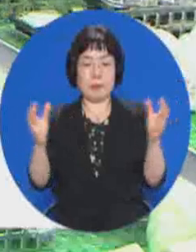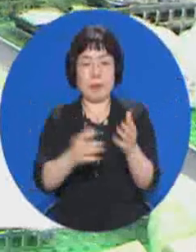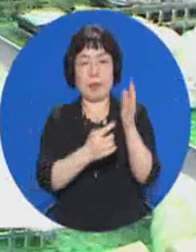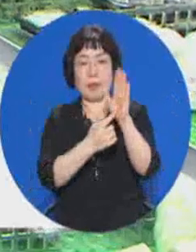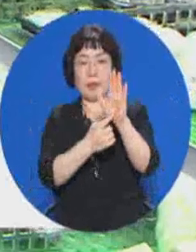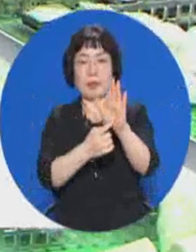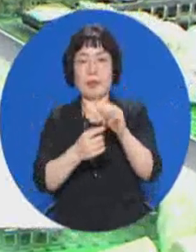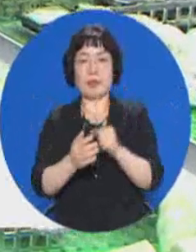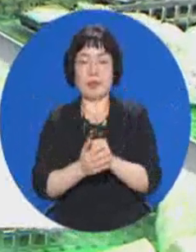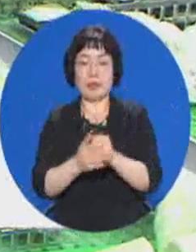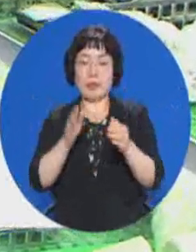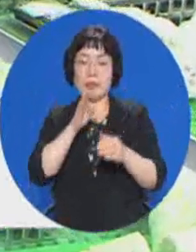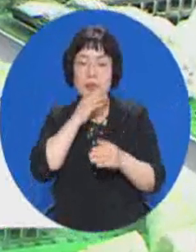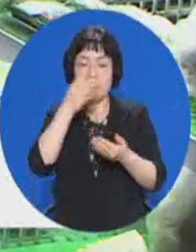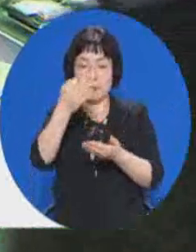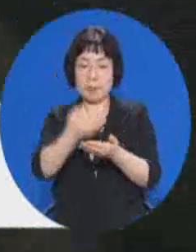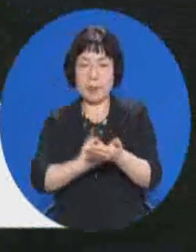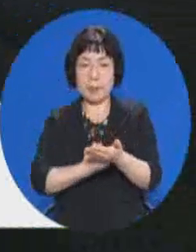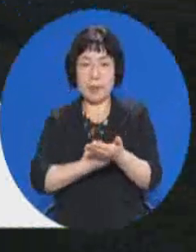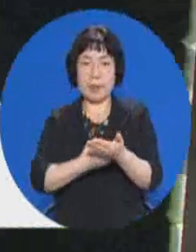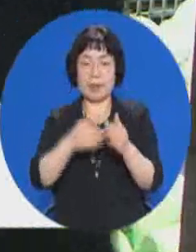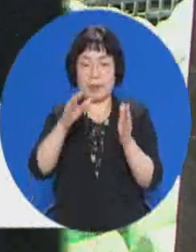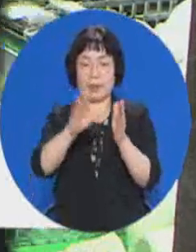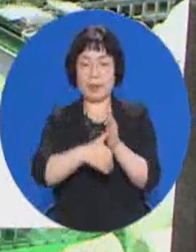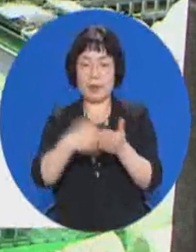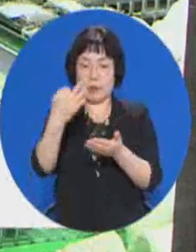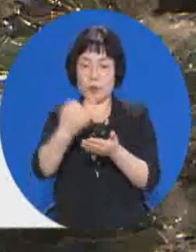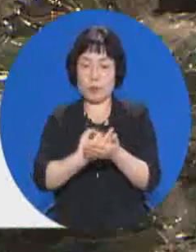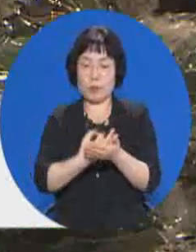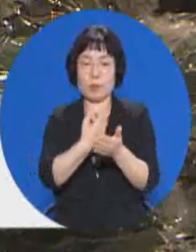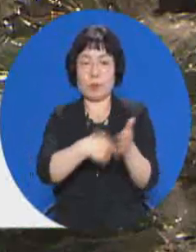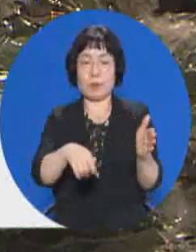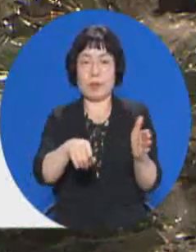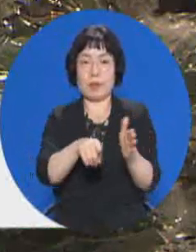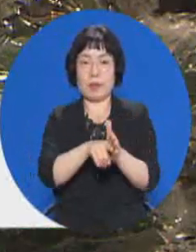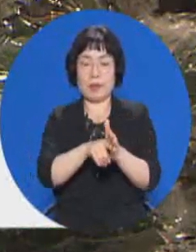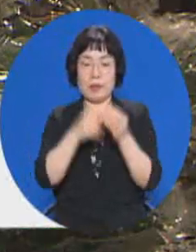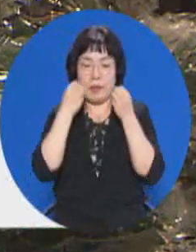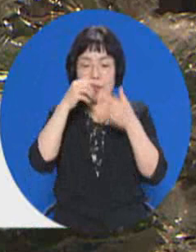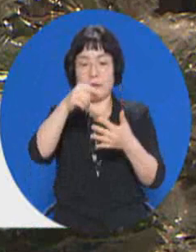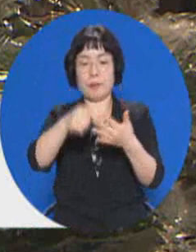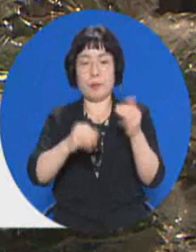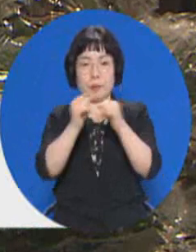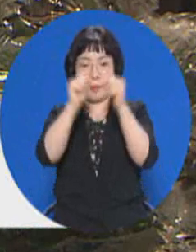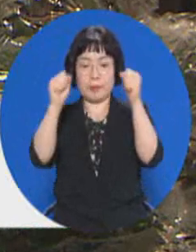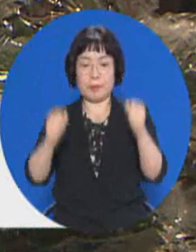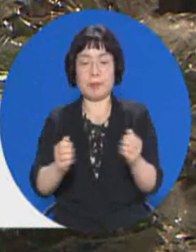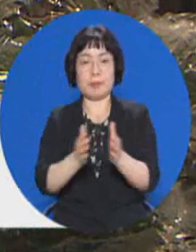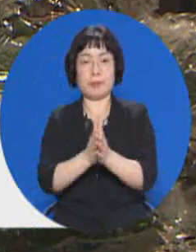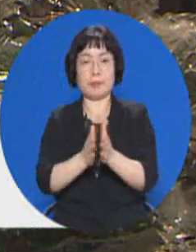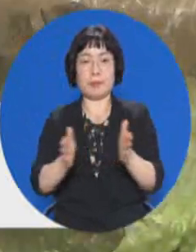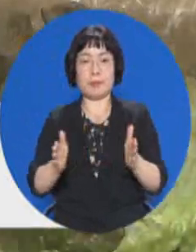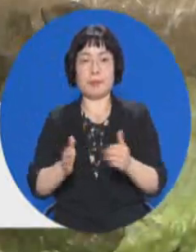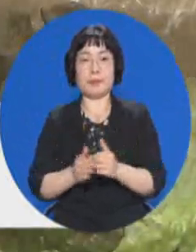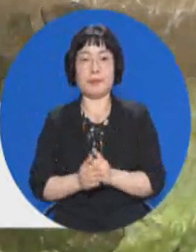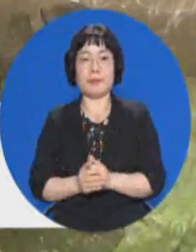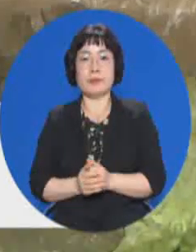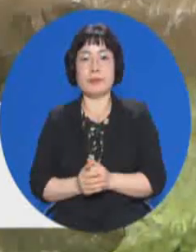모집하고 실제로 판매가 이루어질 경우 수익을 얻을 수 있도록 하는 새로운 시스템을 시작했다고